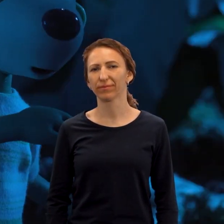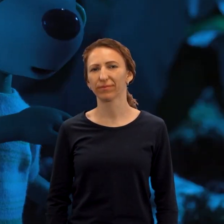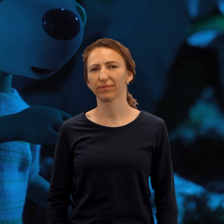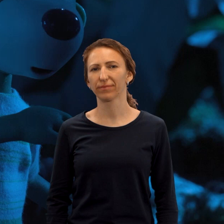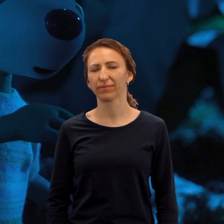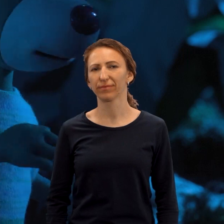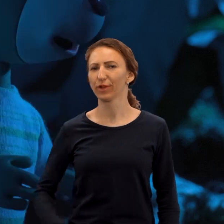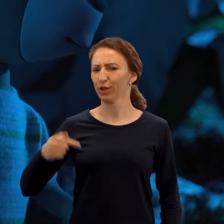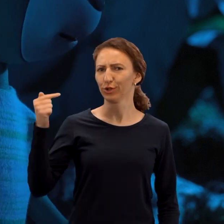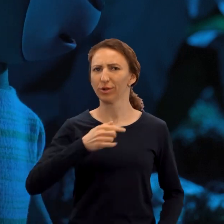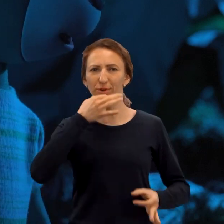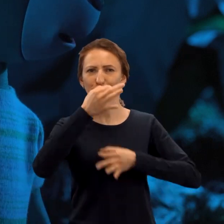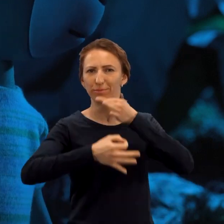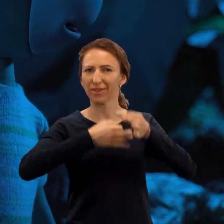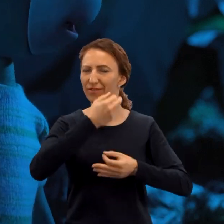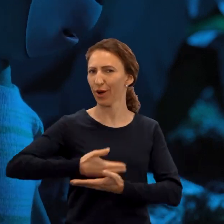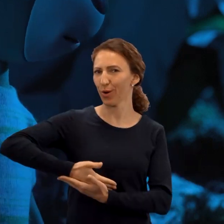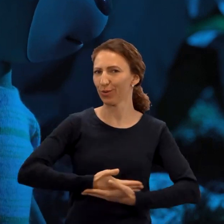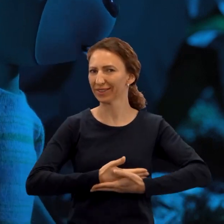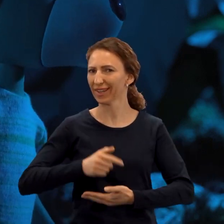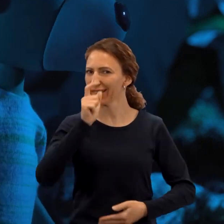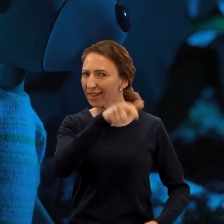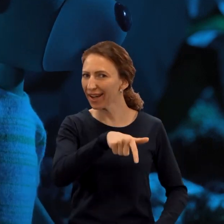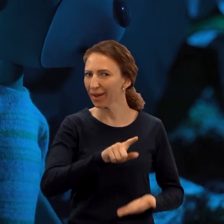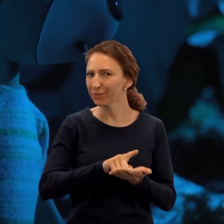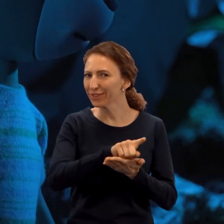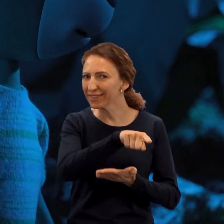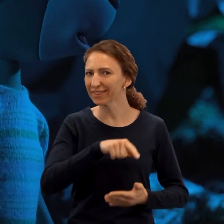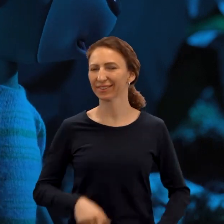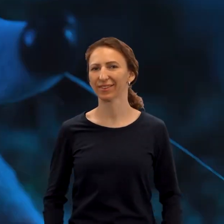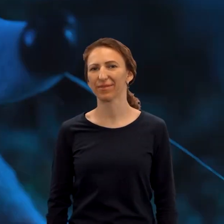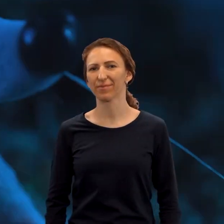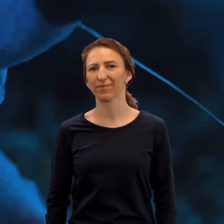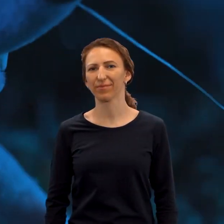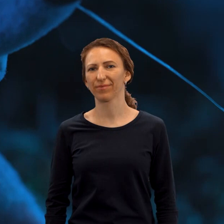Trzeba jej zaśpiewać kołysankę